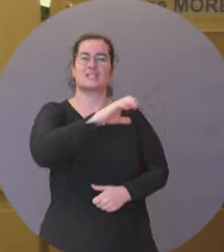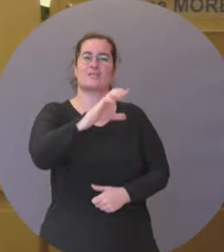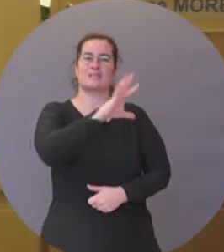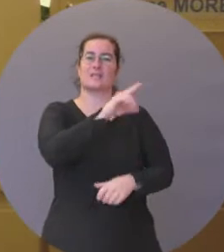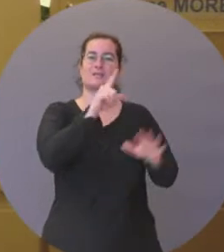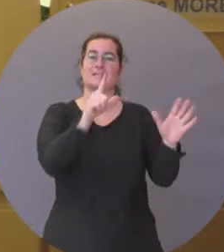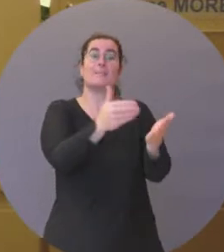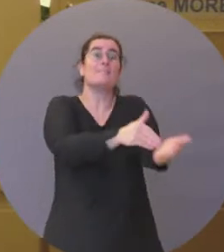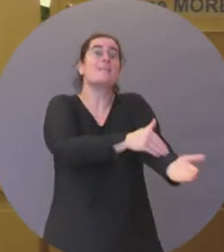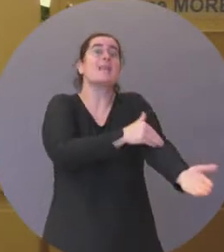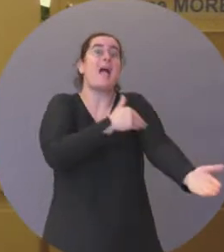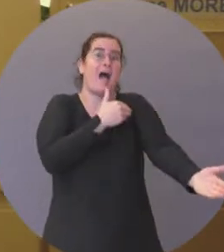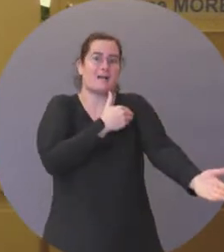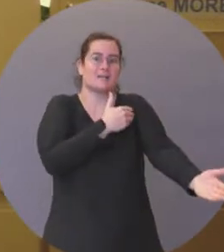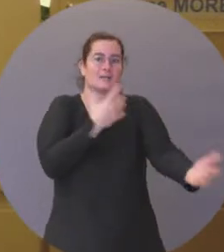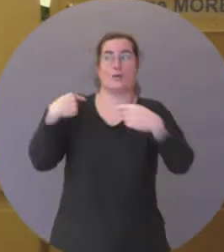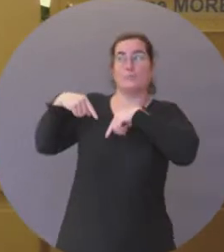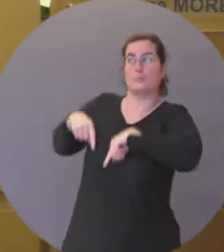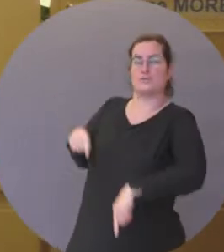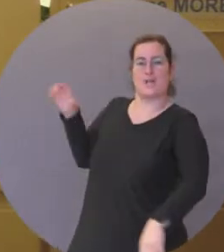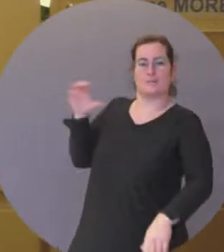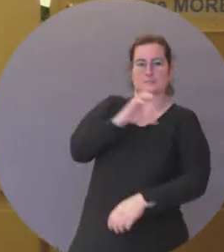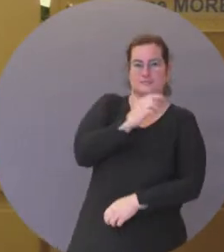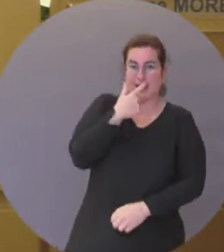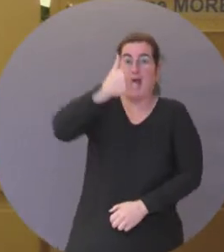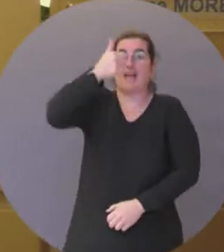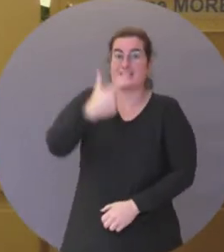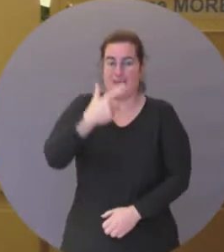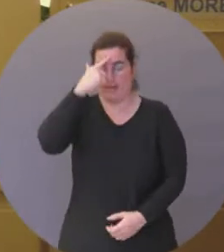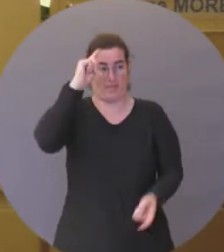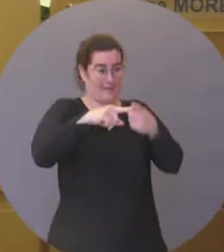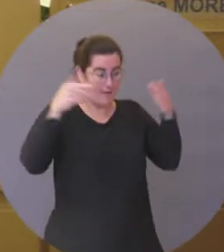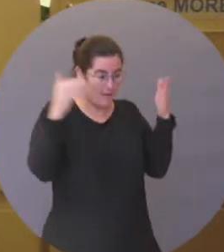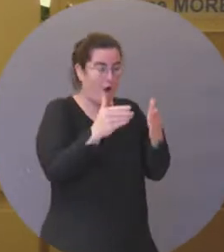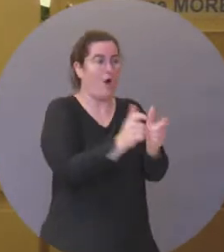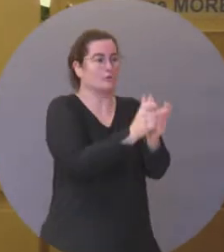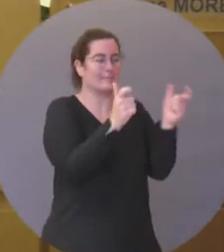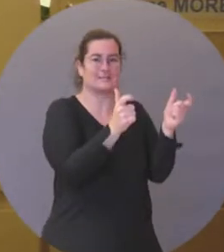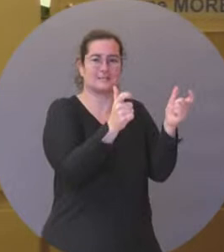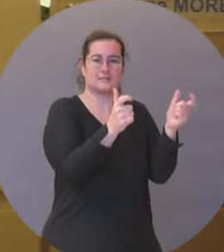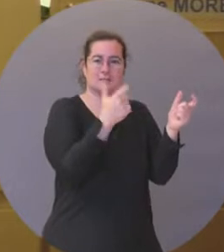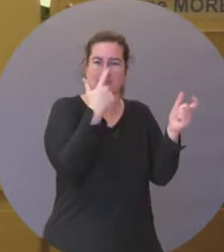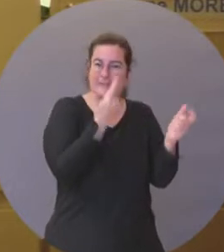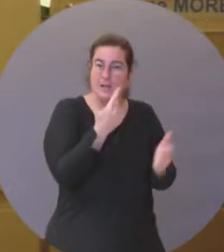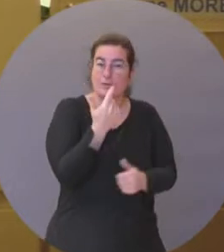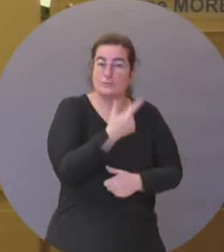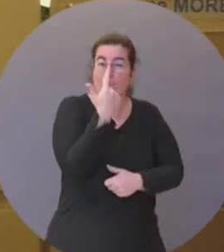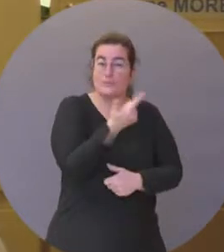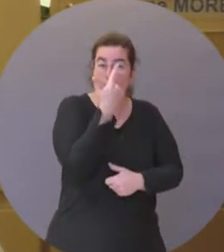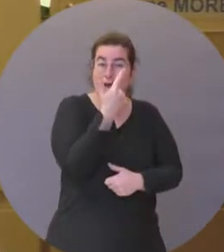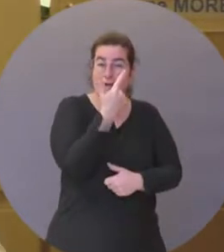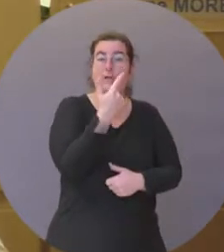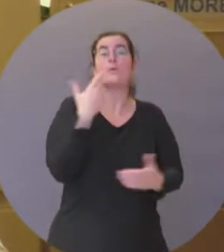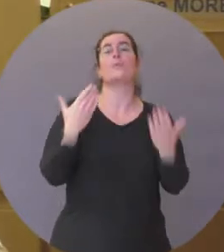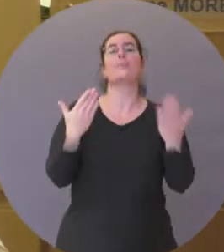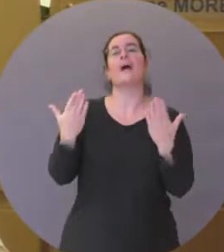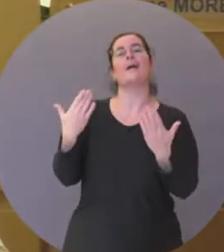budget de l'État un tiers de son budget deux fois celui consacré à l'éducation